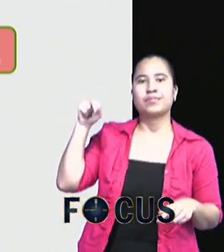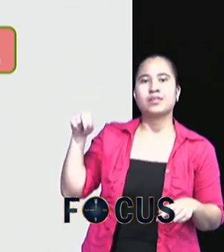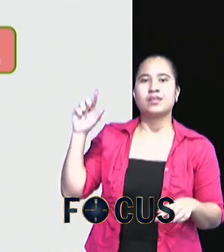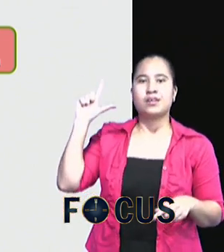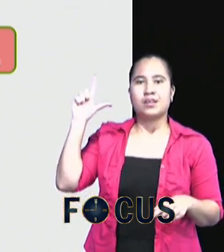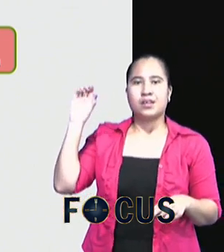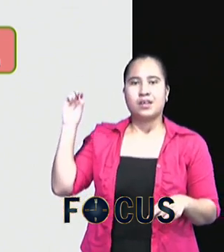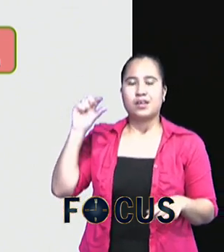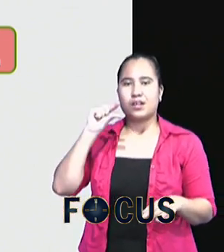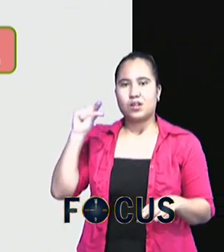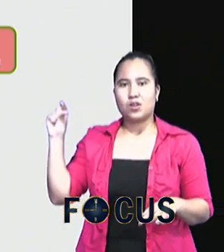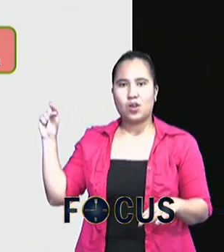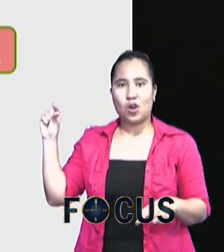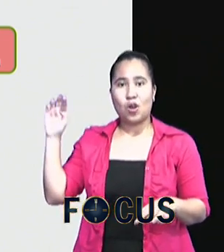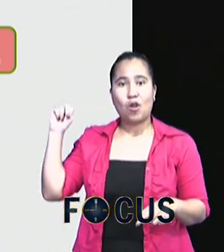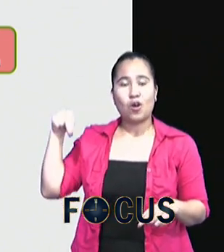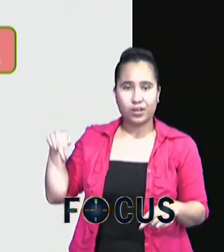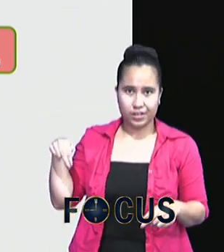kan bereiken.